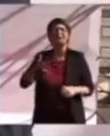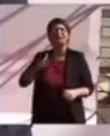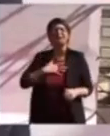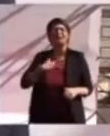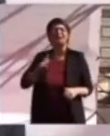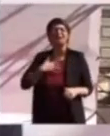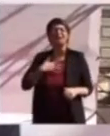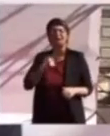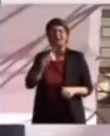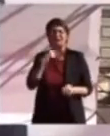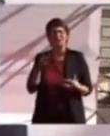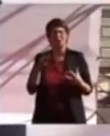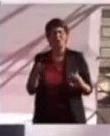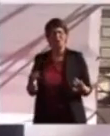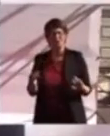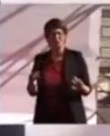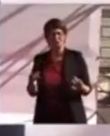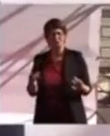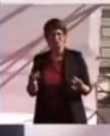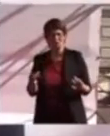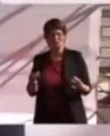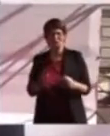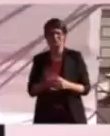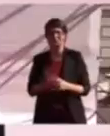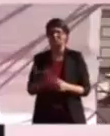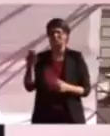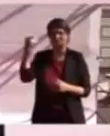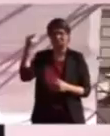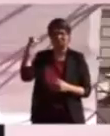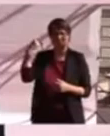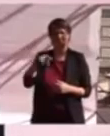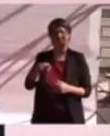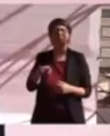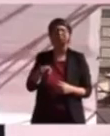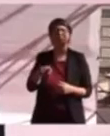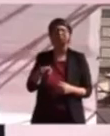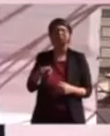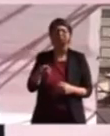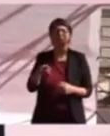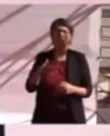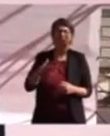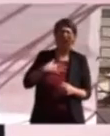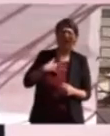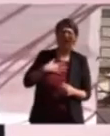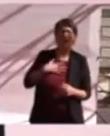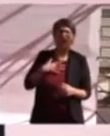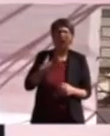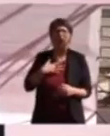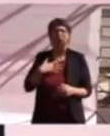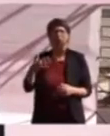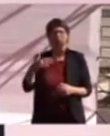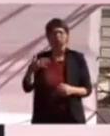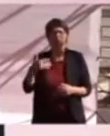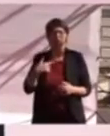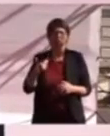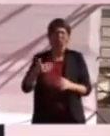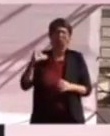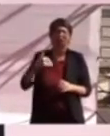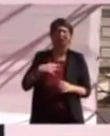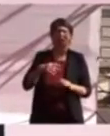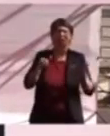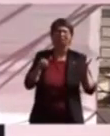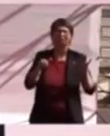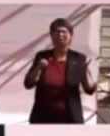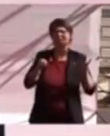l'età delle persone contagiate nella fase precedente era abbastanza alta tra i 65 addirittura per